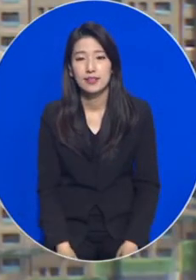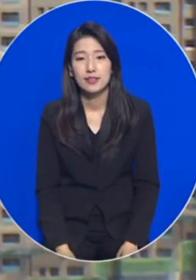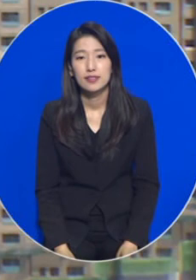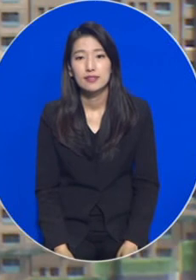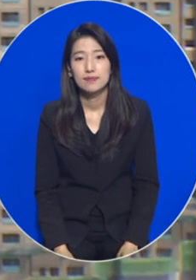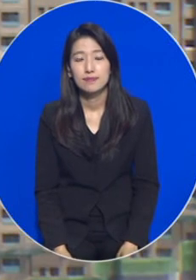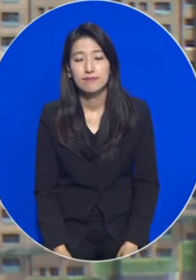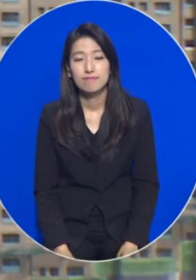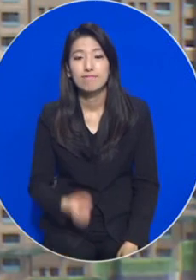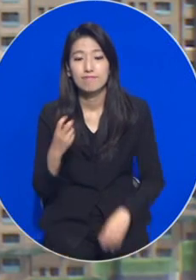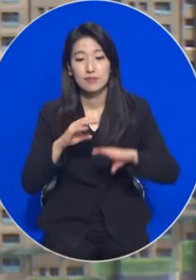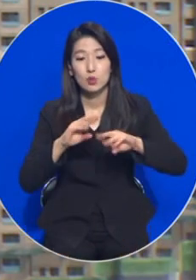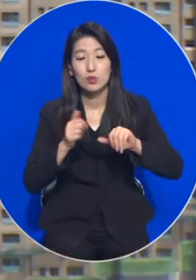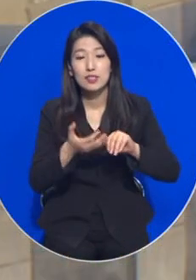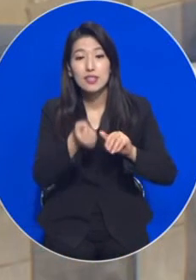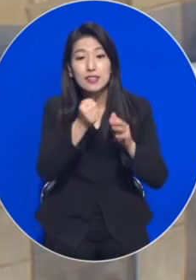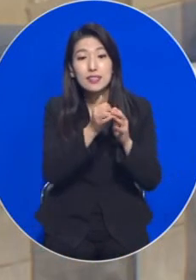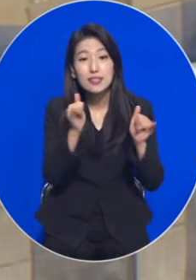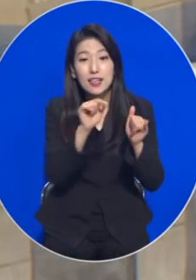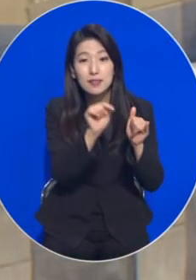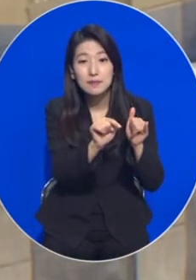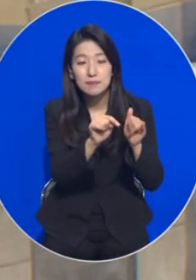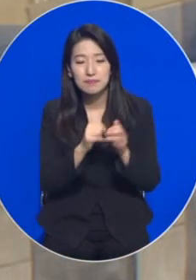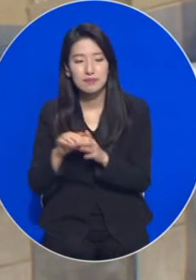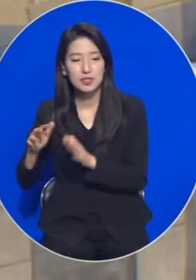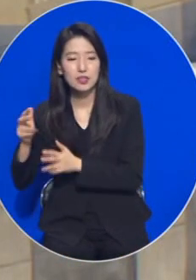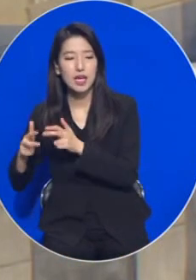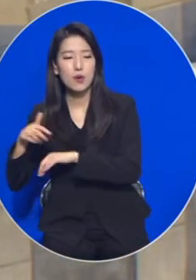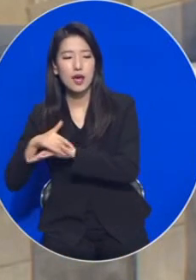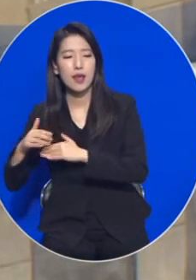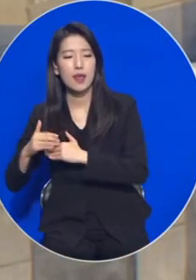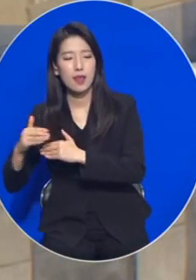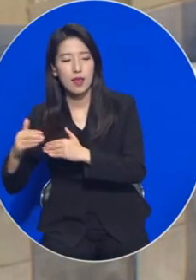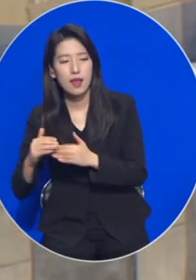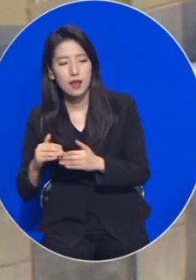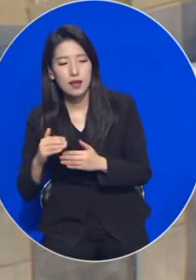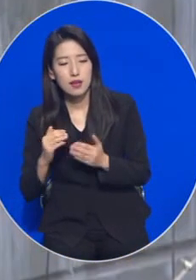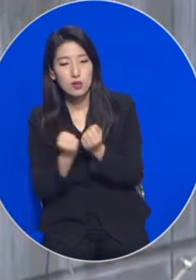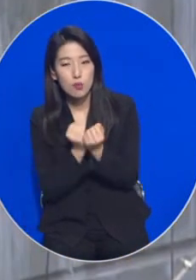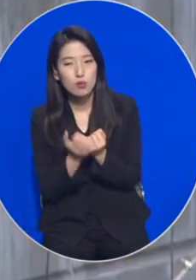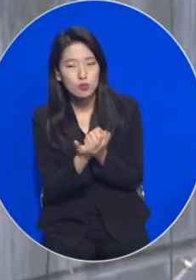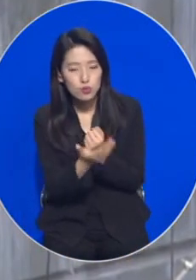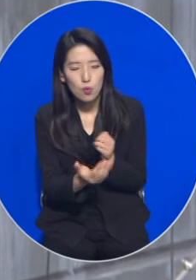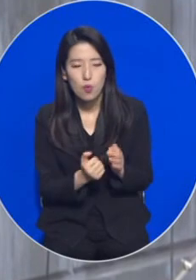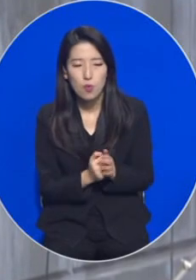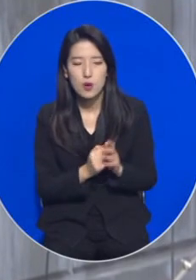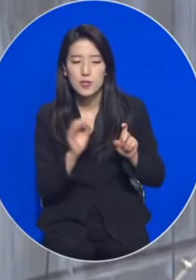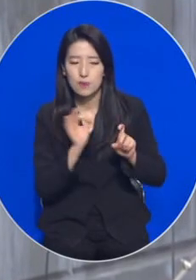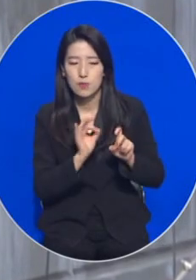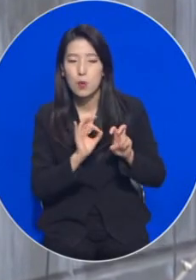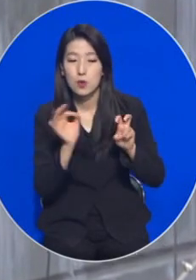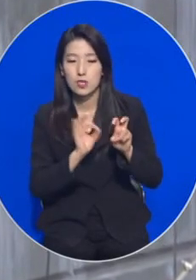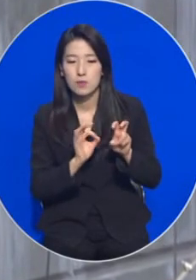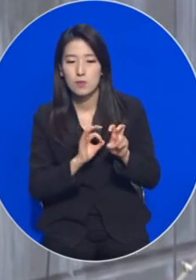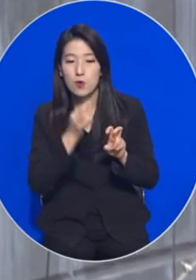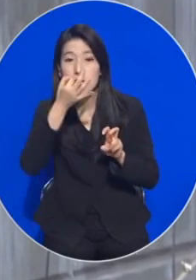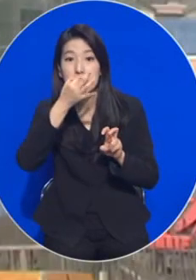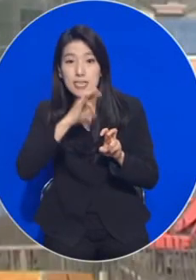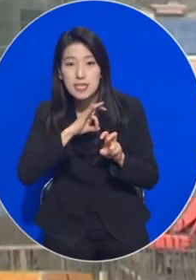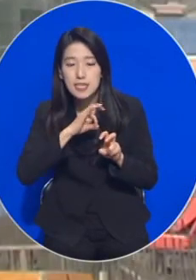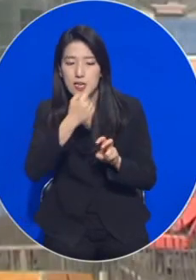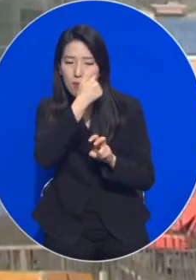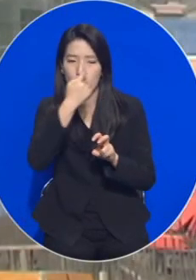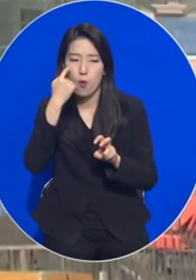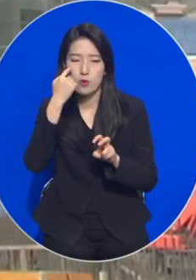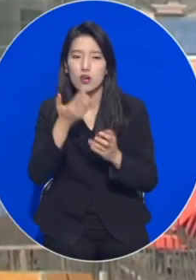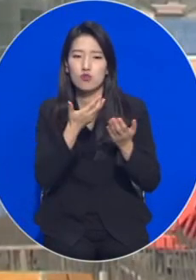정부는 토지주에게 기존 사업 추진 방식과 비교해 10%에서 30%포인트 높은 수익률 보장은 물론